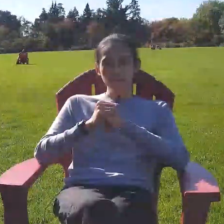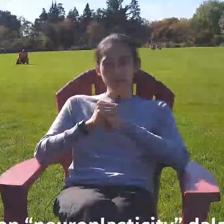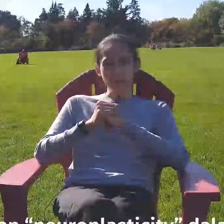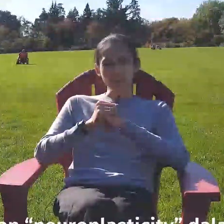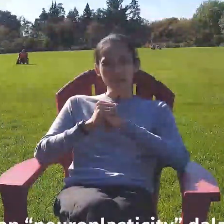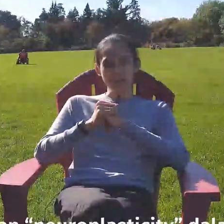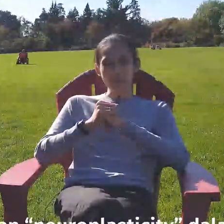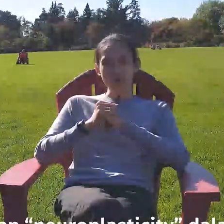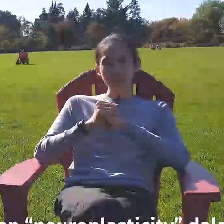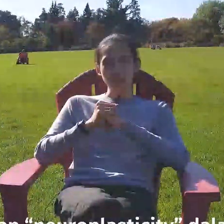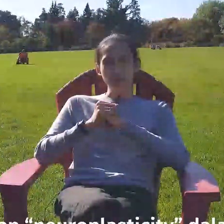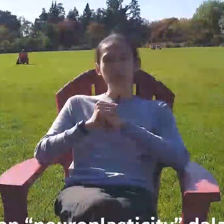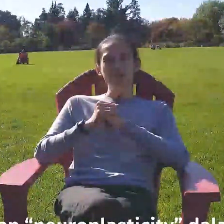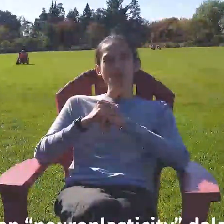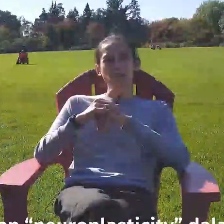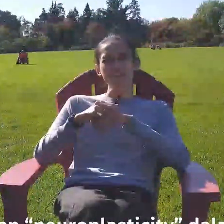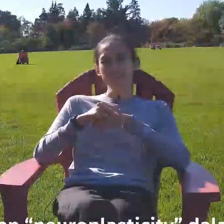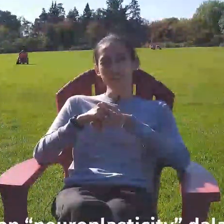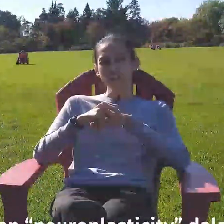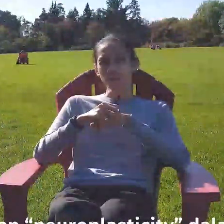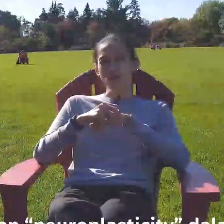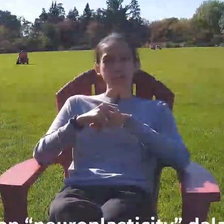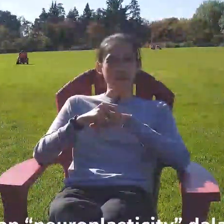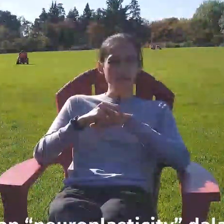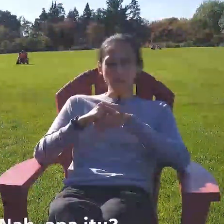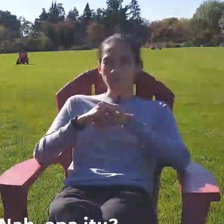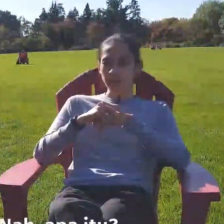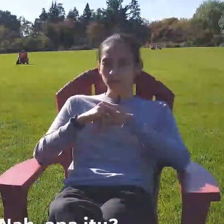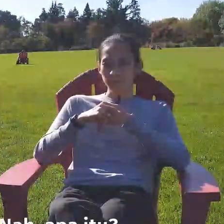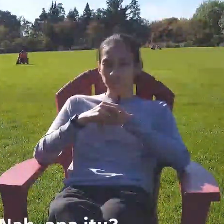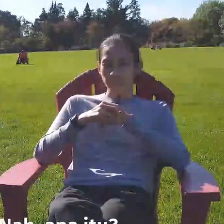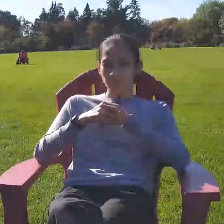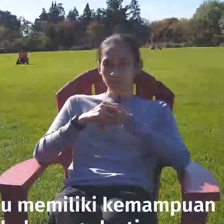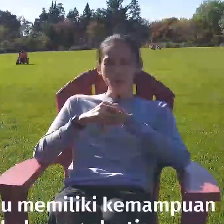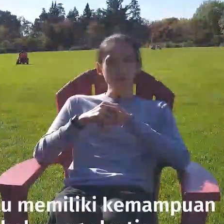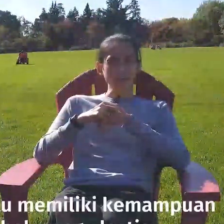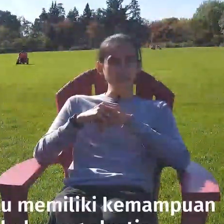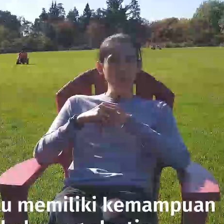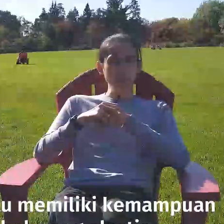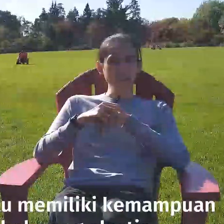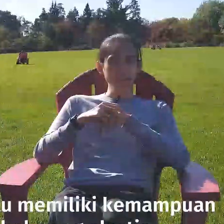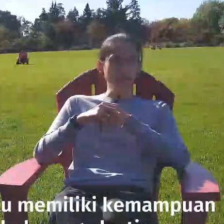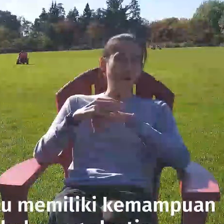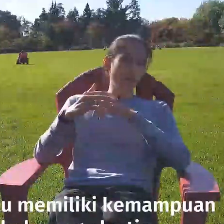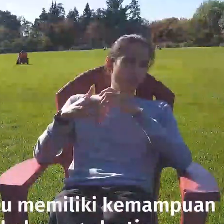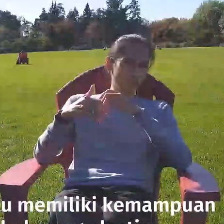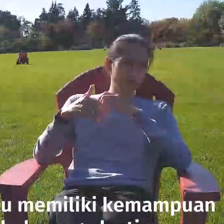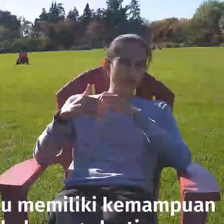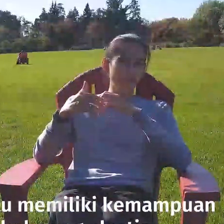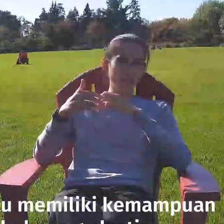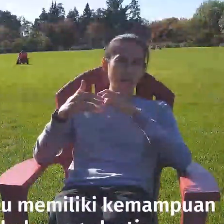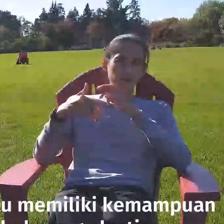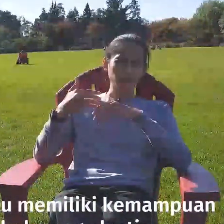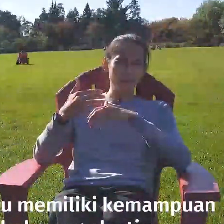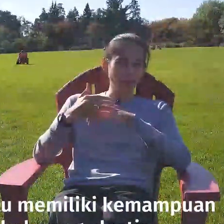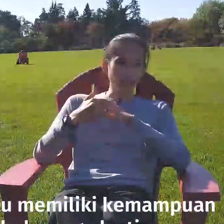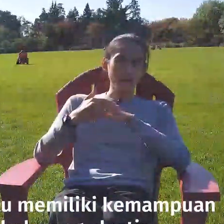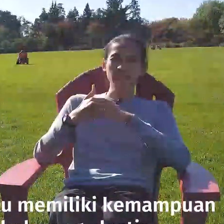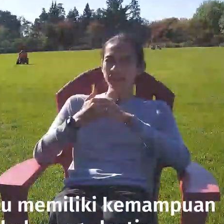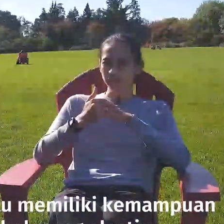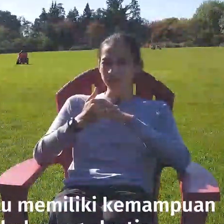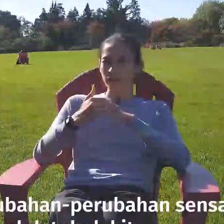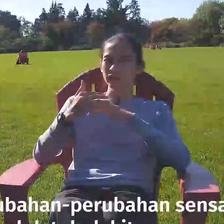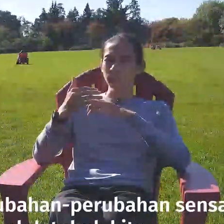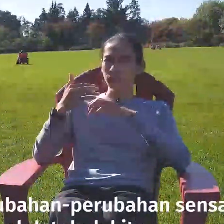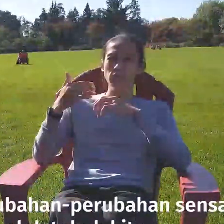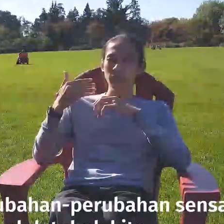bahwa terdapat kemampuan neuroplasticity dalam otak nah Apa itu jadi otak itu memiliki kemampuan e yang fleksibel